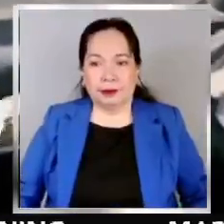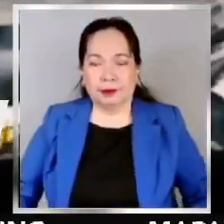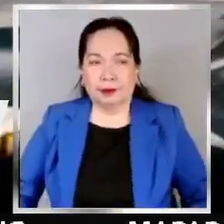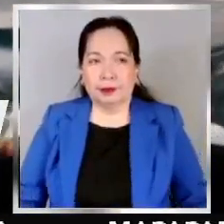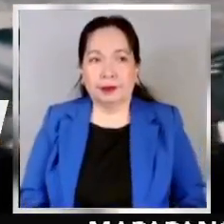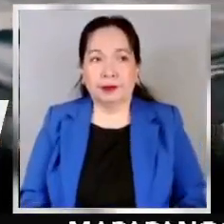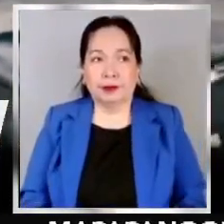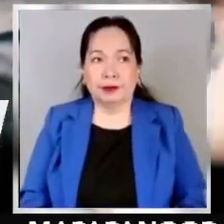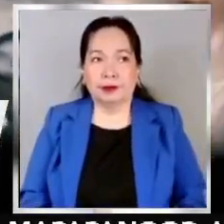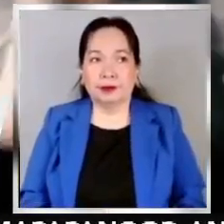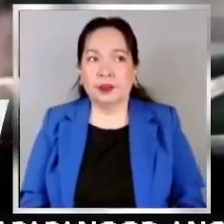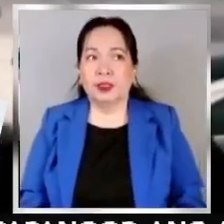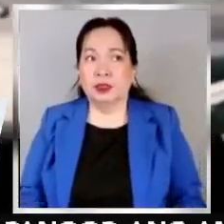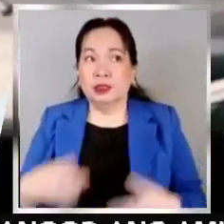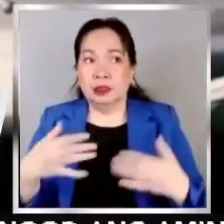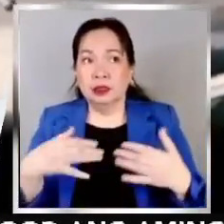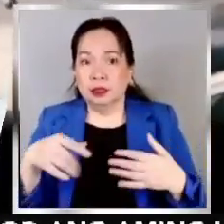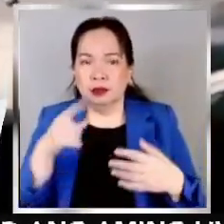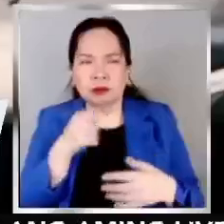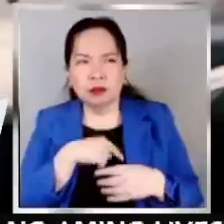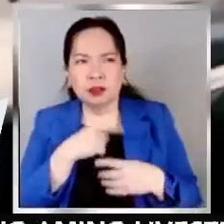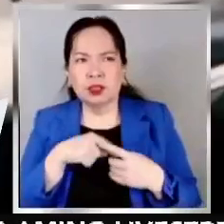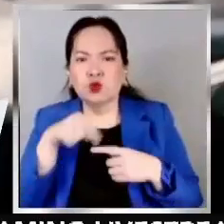Diretso pa. Doon sa may likod ng ano.